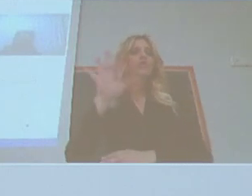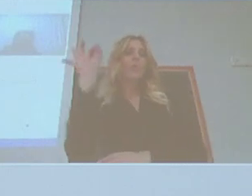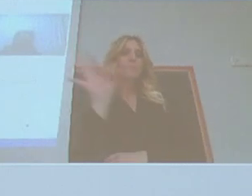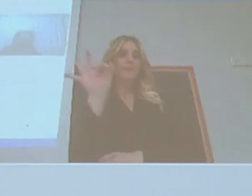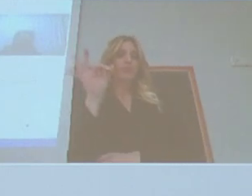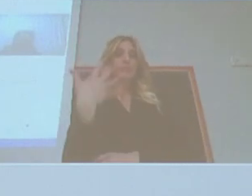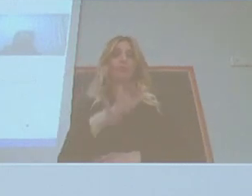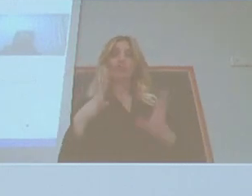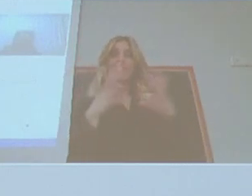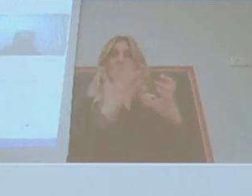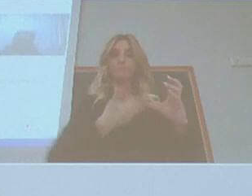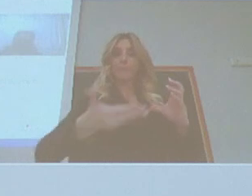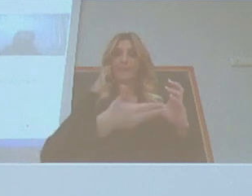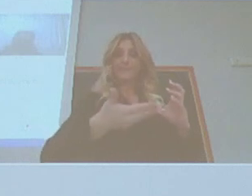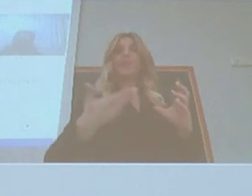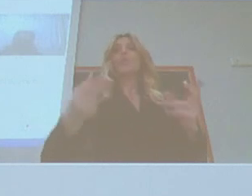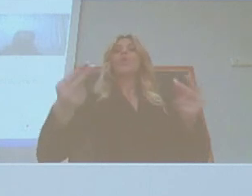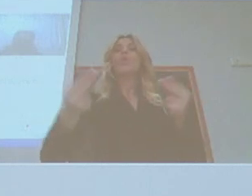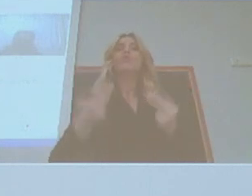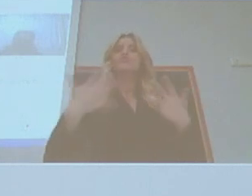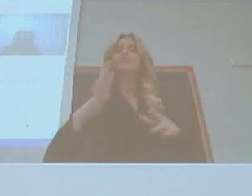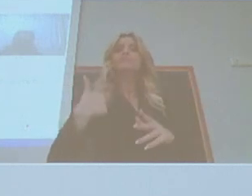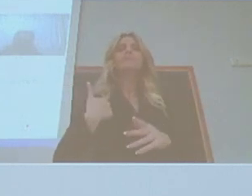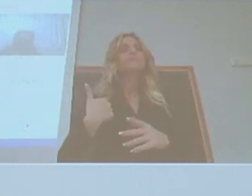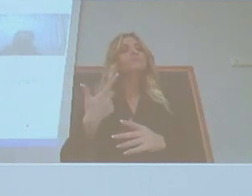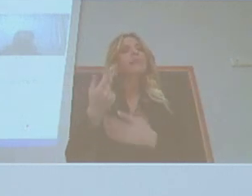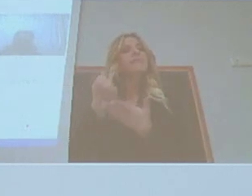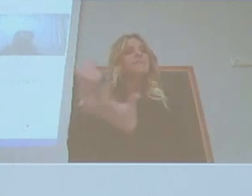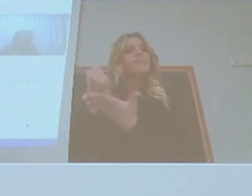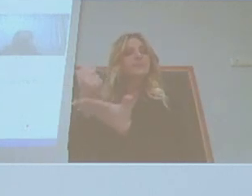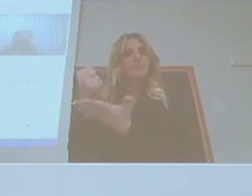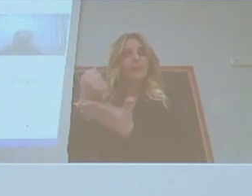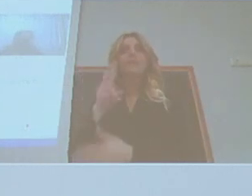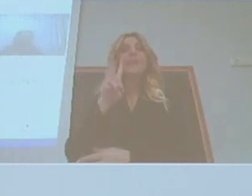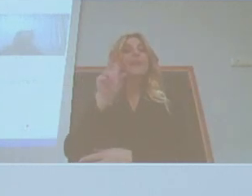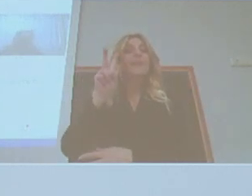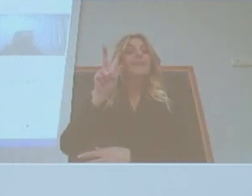delle imprese sul totale effettuava questi investimenti, quindi